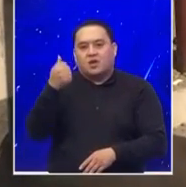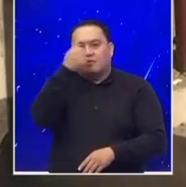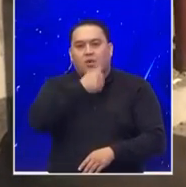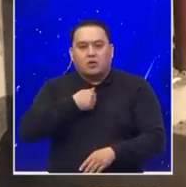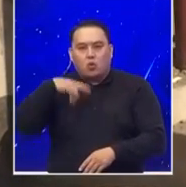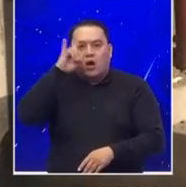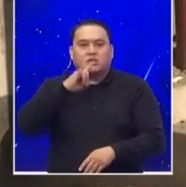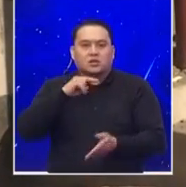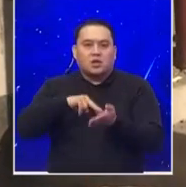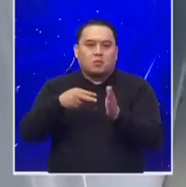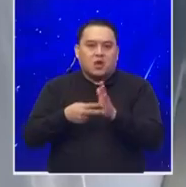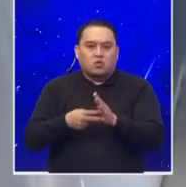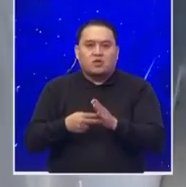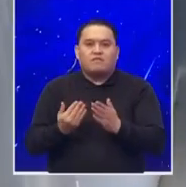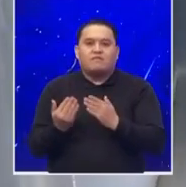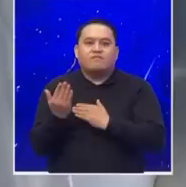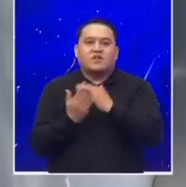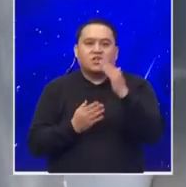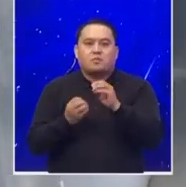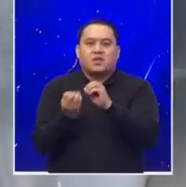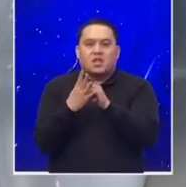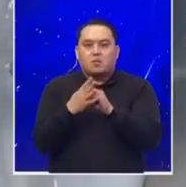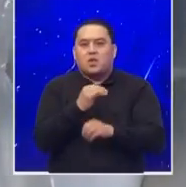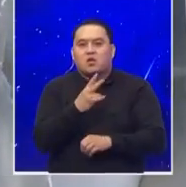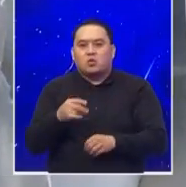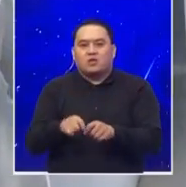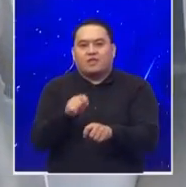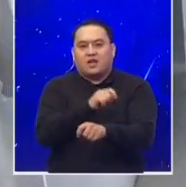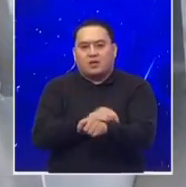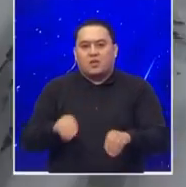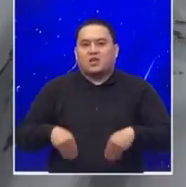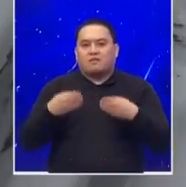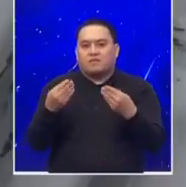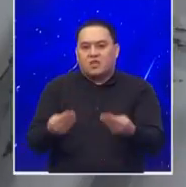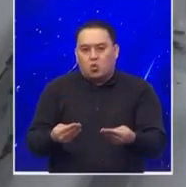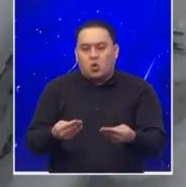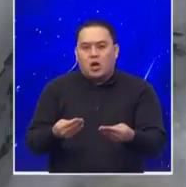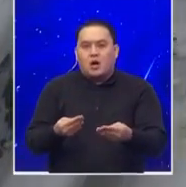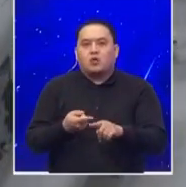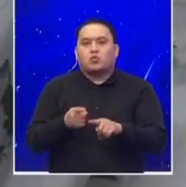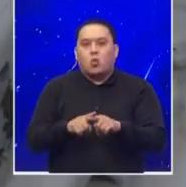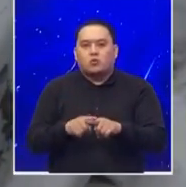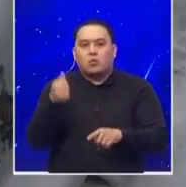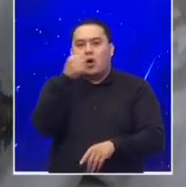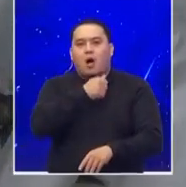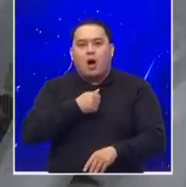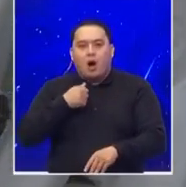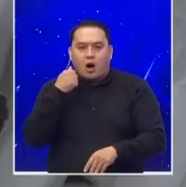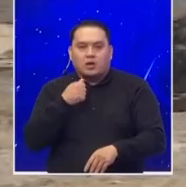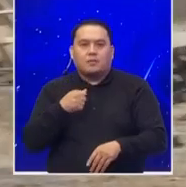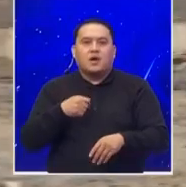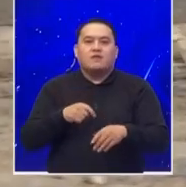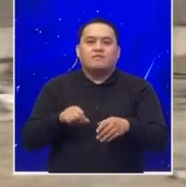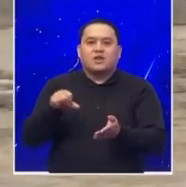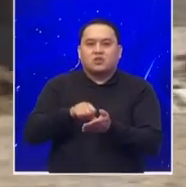2021 году в Казахстане планируют сдать свыше 15 миллионов квадратных метров. Как и в минувшем году, драйверами